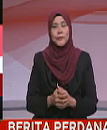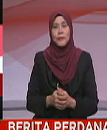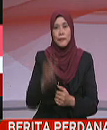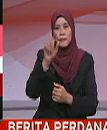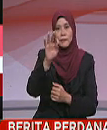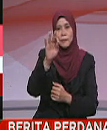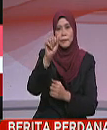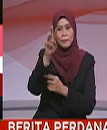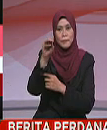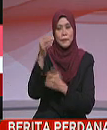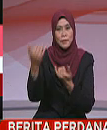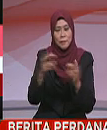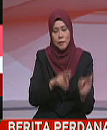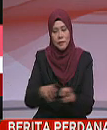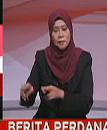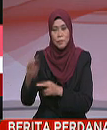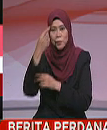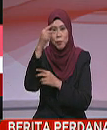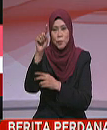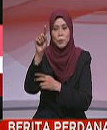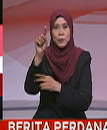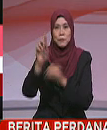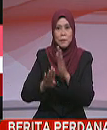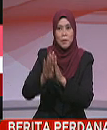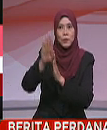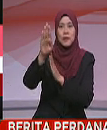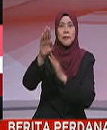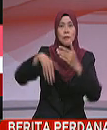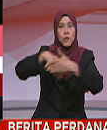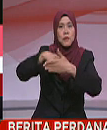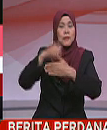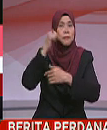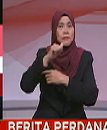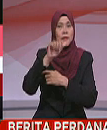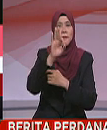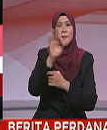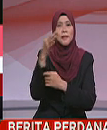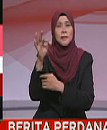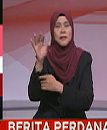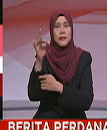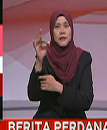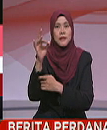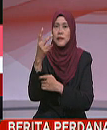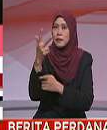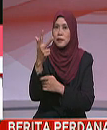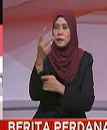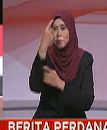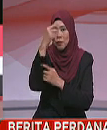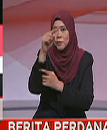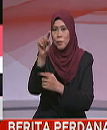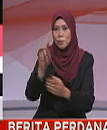FAM sedang merancang untuk pembangunan bola sepak wanita F13 yang akan